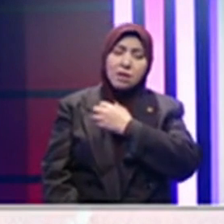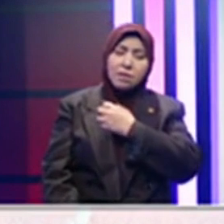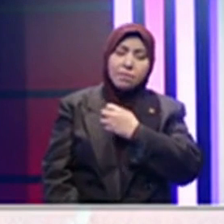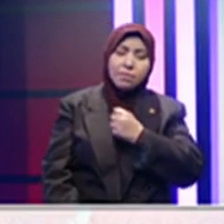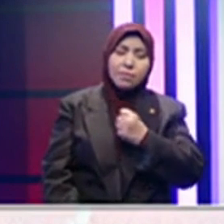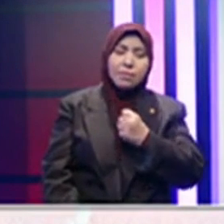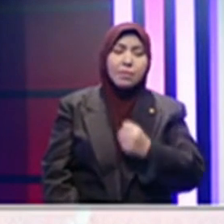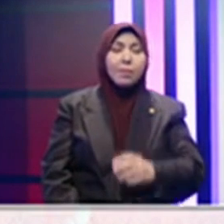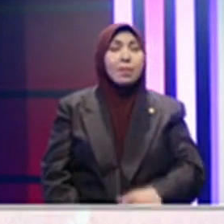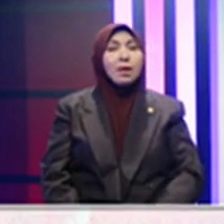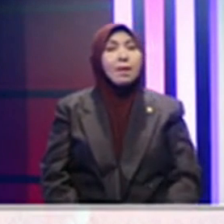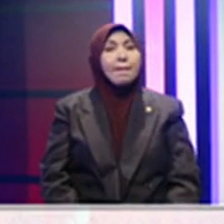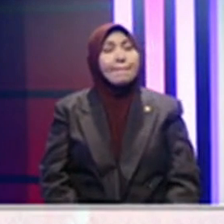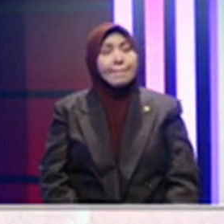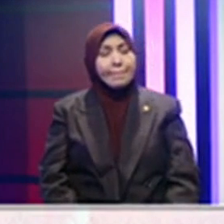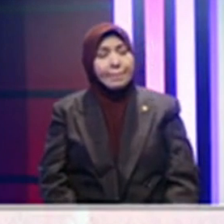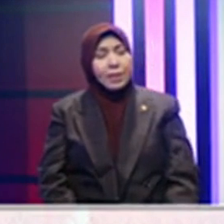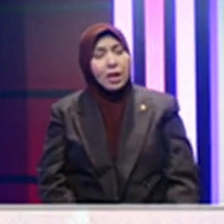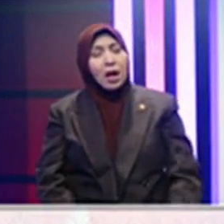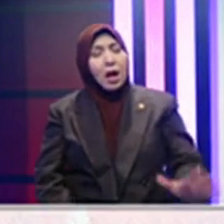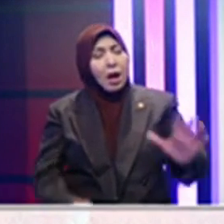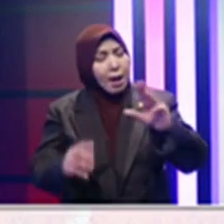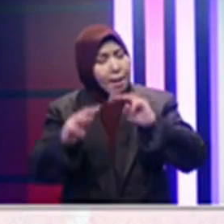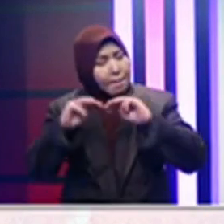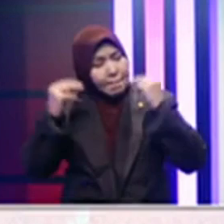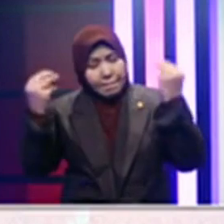Israel. Bani